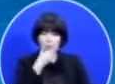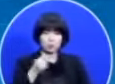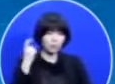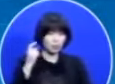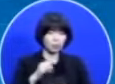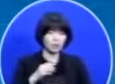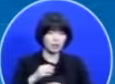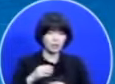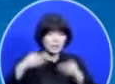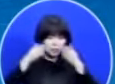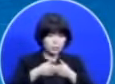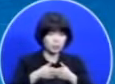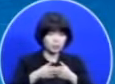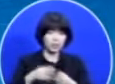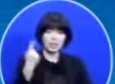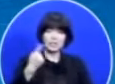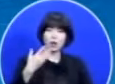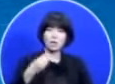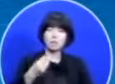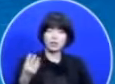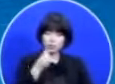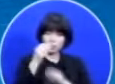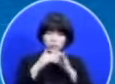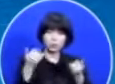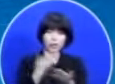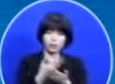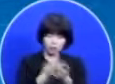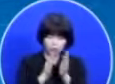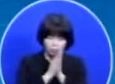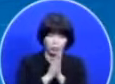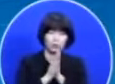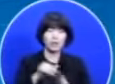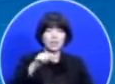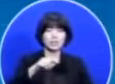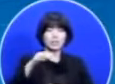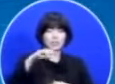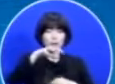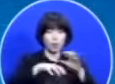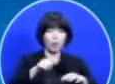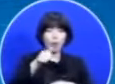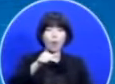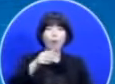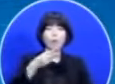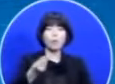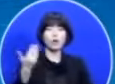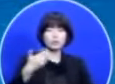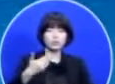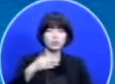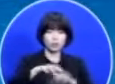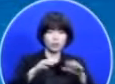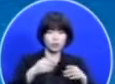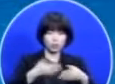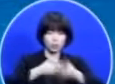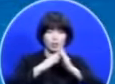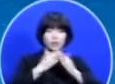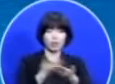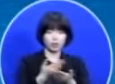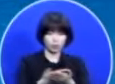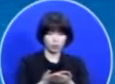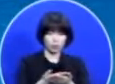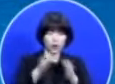천만 성도 를 달라고 했고 이 나라 59,000 마을에 교회를 세워 달라고 강구했다 보이지도